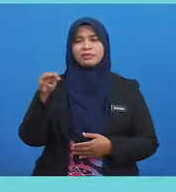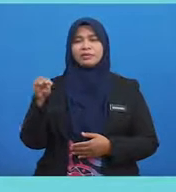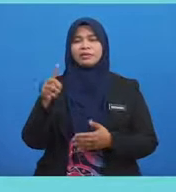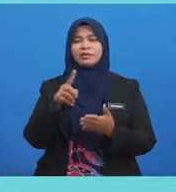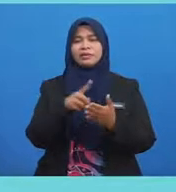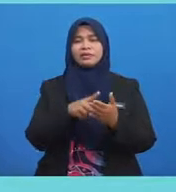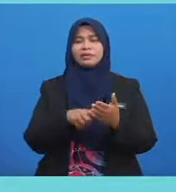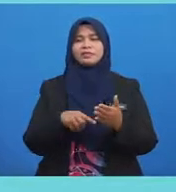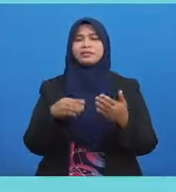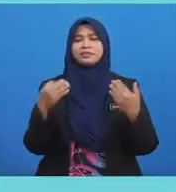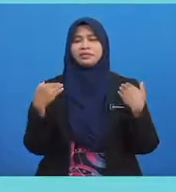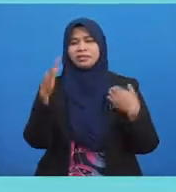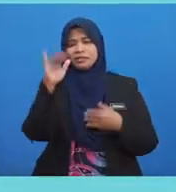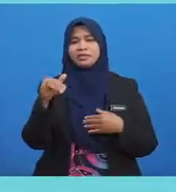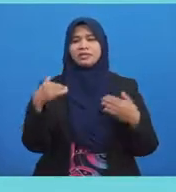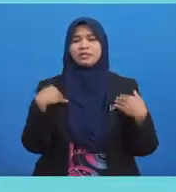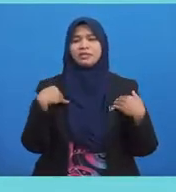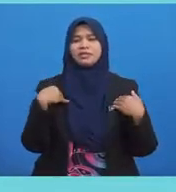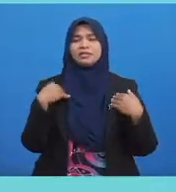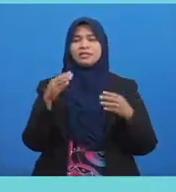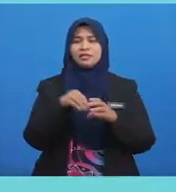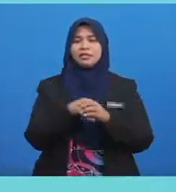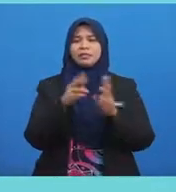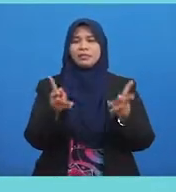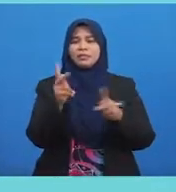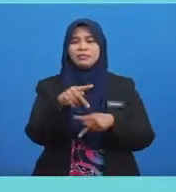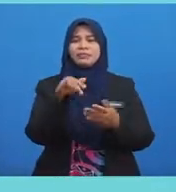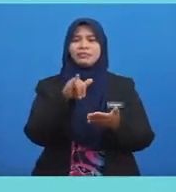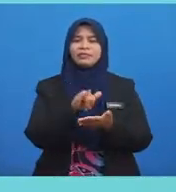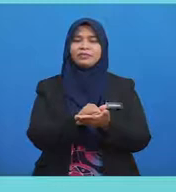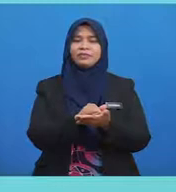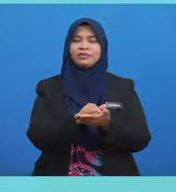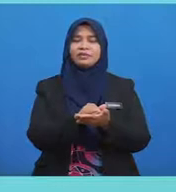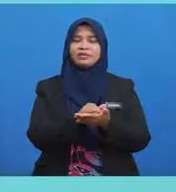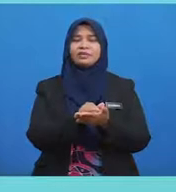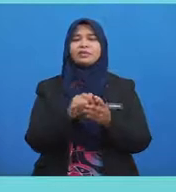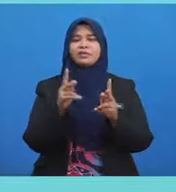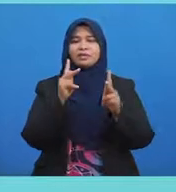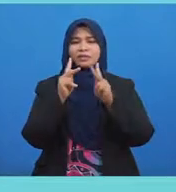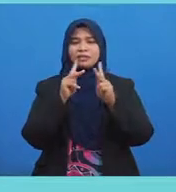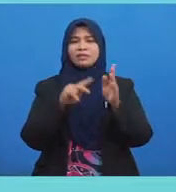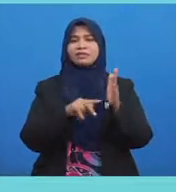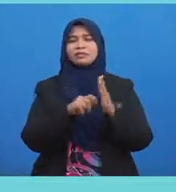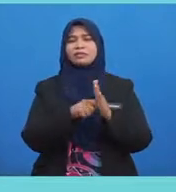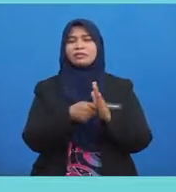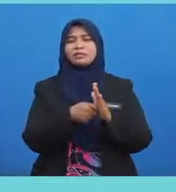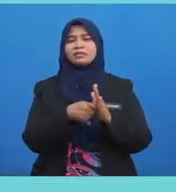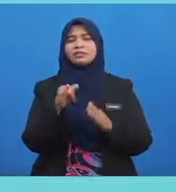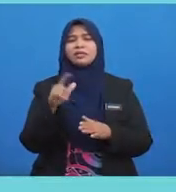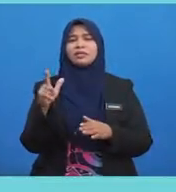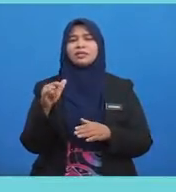di sebalik kotak yang berwarna-warni tersebut? Kata kuncinya adalah